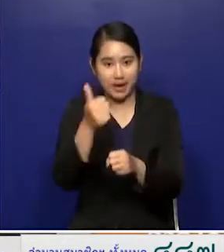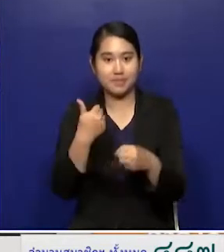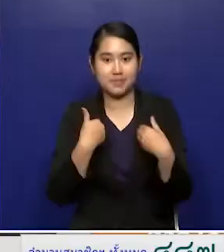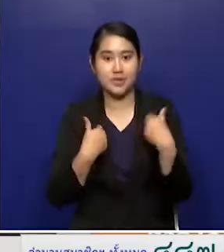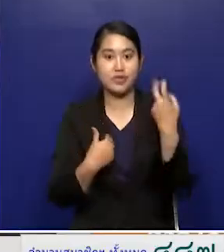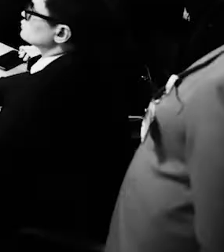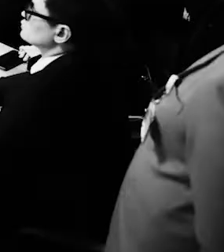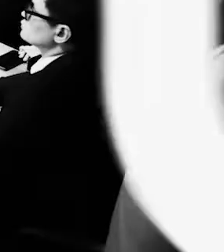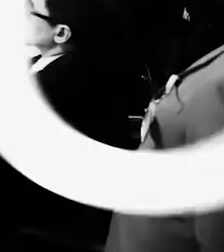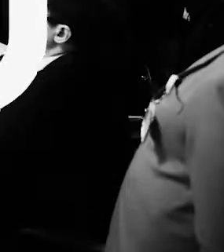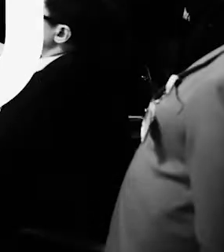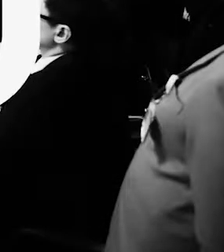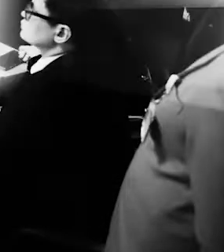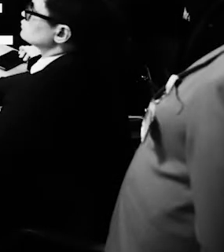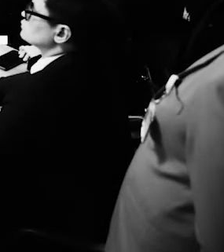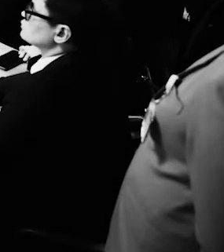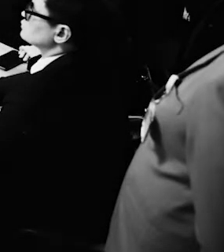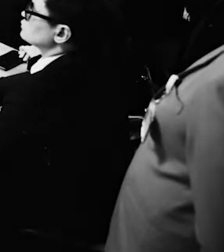บคุนะประทานครั